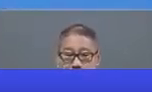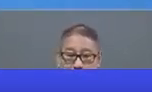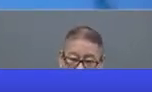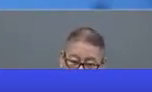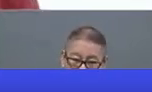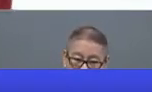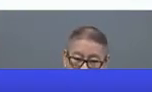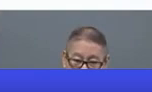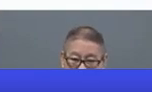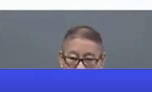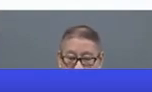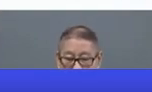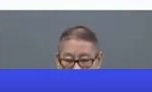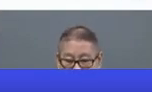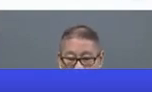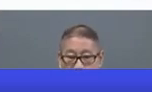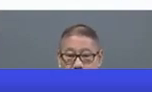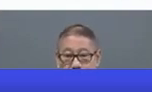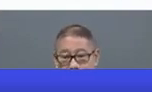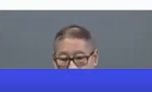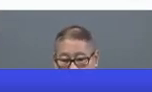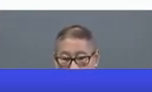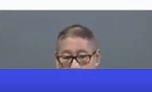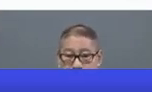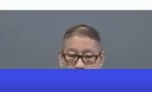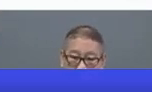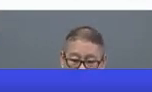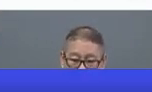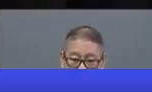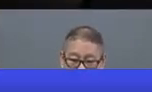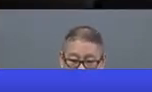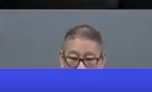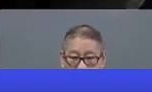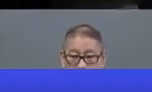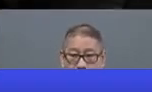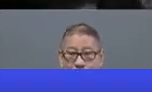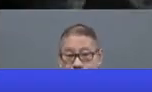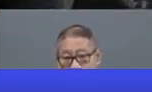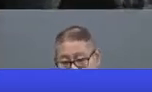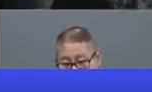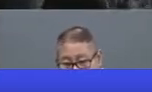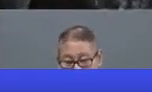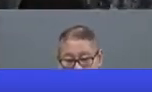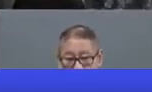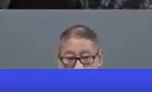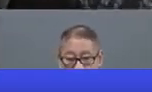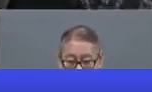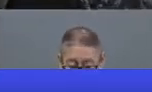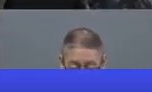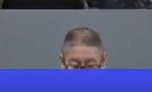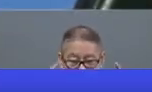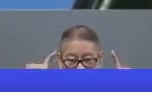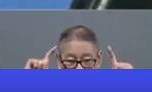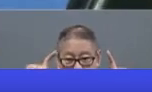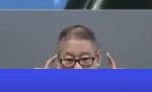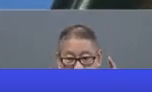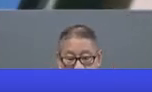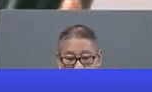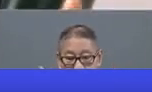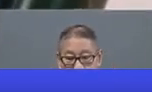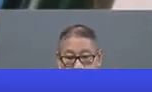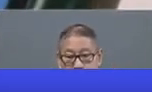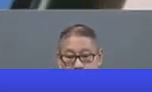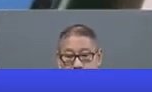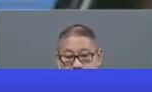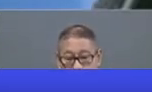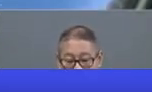เอ๊อย่างงี้ก็ย้ายเข้าเขตเมืองดีกว่ามยเพราะว่าโอ้โหมาทำงานในเมืองอ่ะจะกลับบ้านทีนึงค่ารถคุ้มมั้ยนะคะ